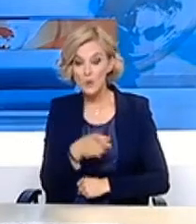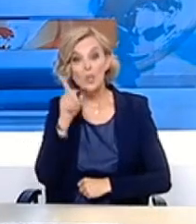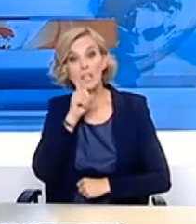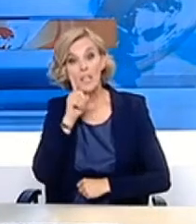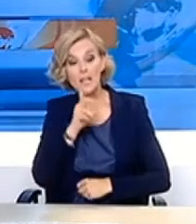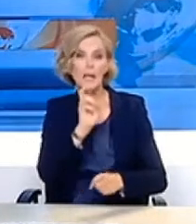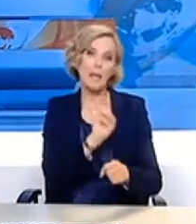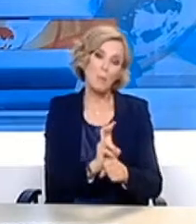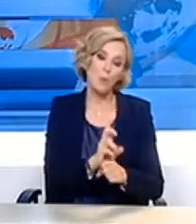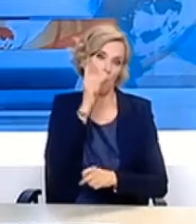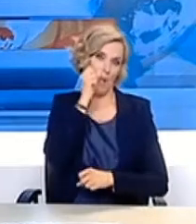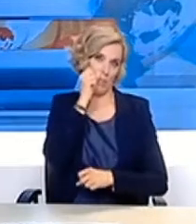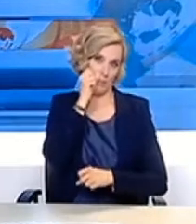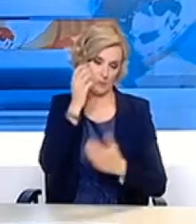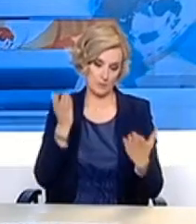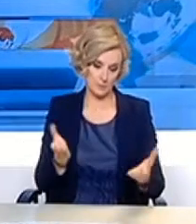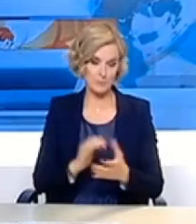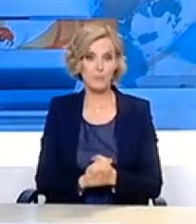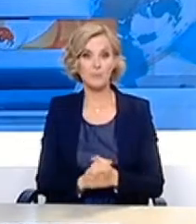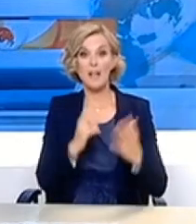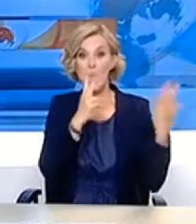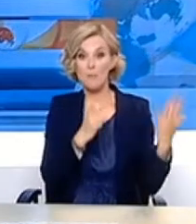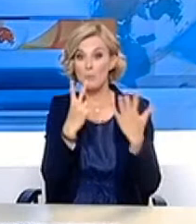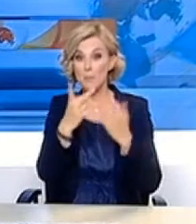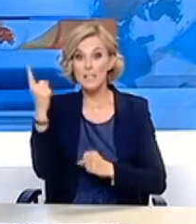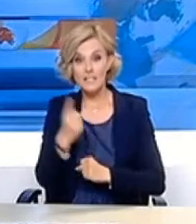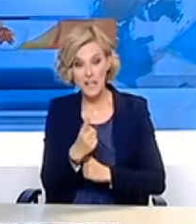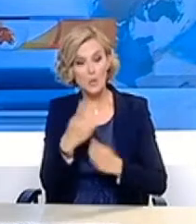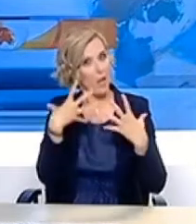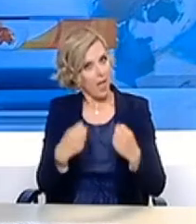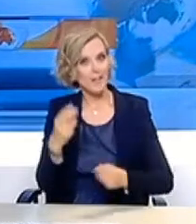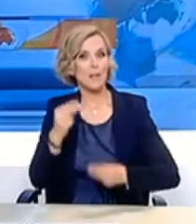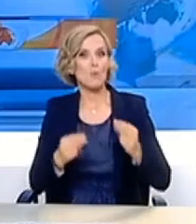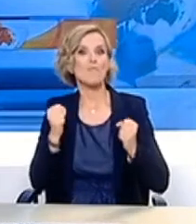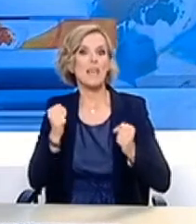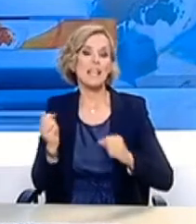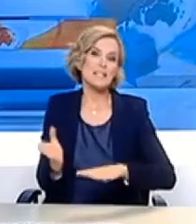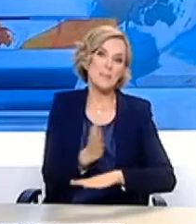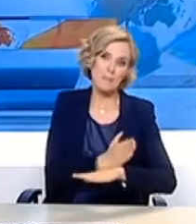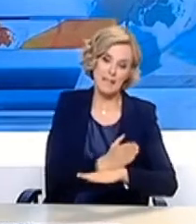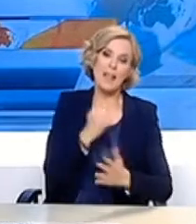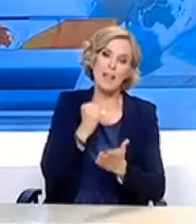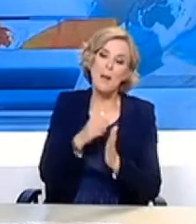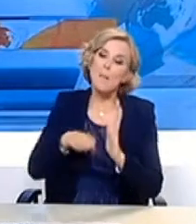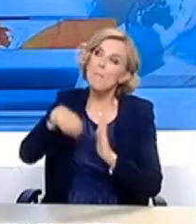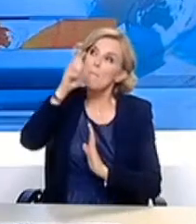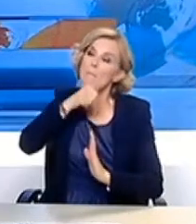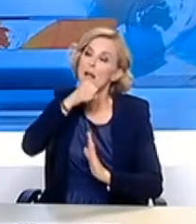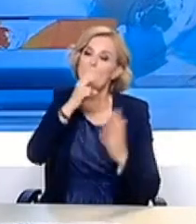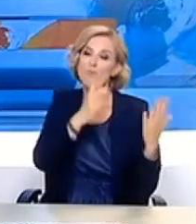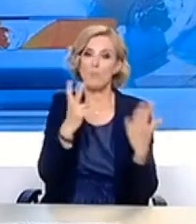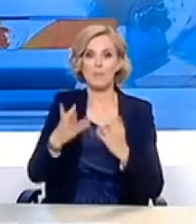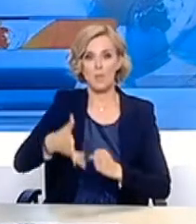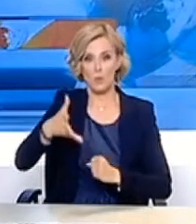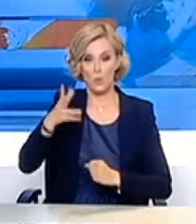γυναίκες και οι υπόλοιποι άνδρες. Το 77% έχει υποκείμενο νόσημα ή είναι ηλικιωμένοι 70 ετών και άνω.